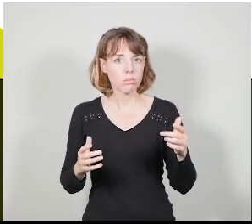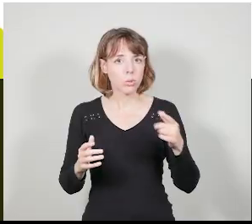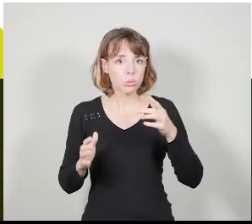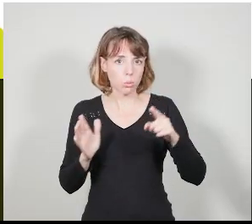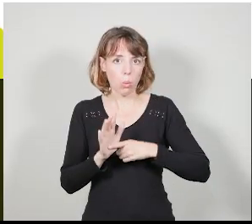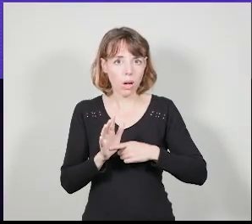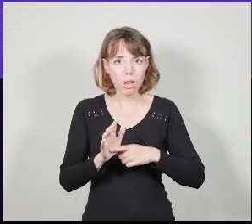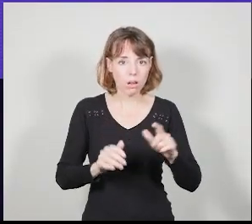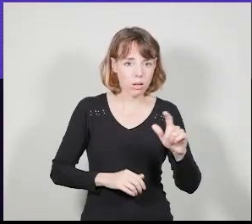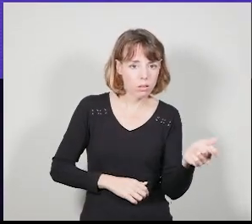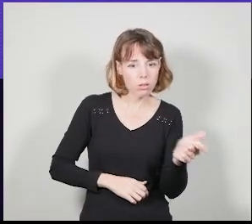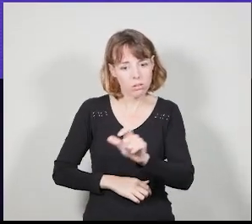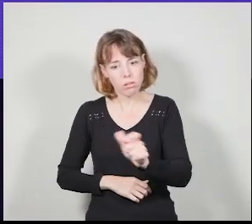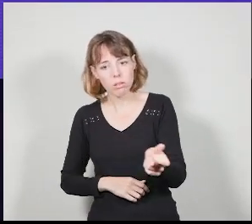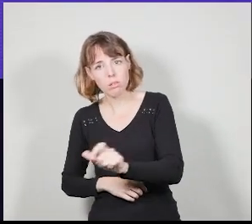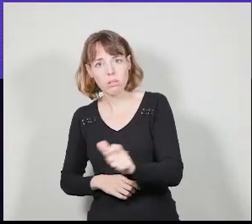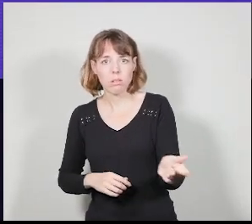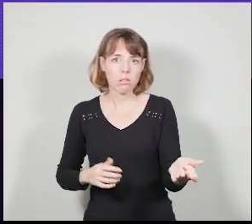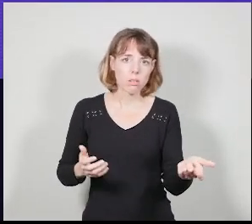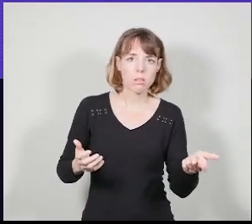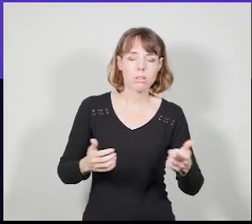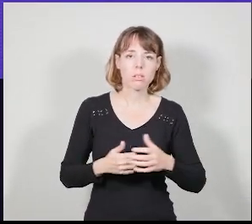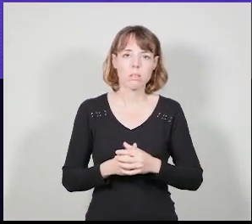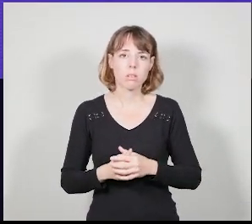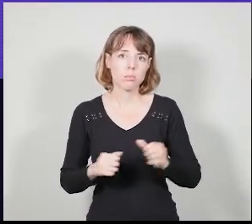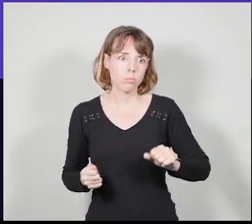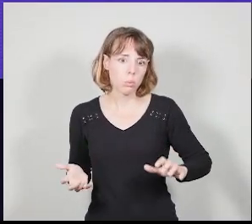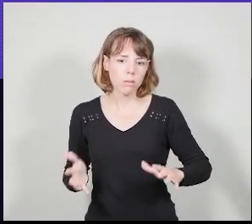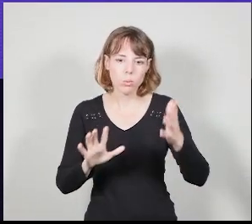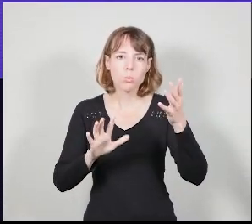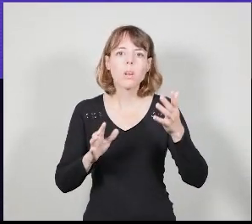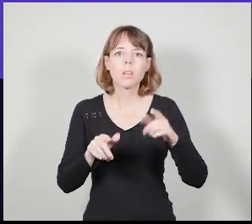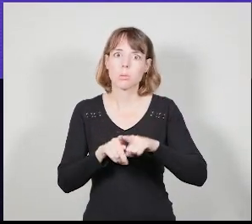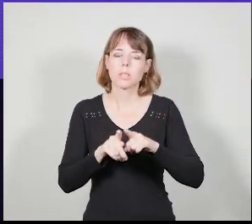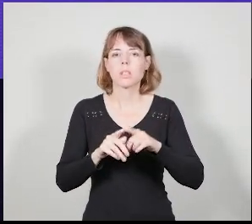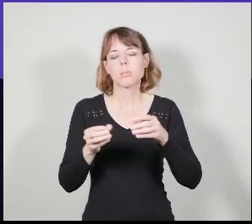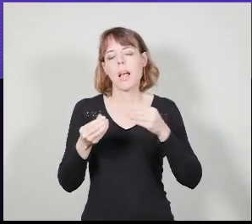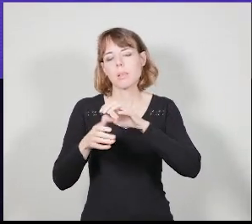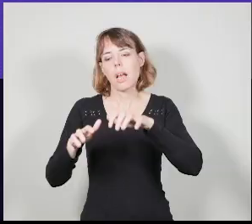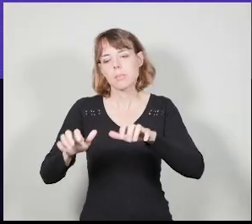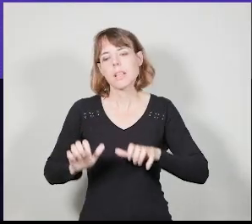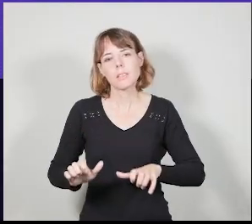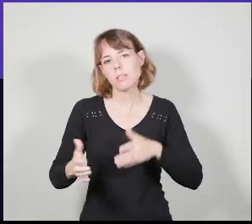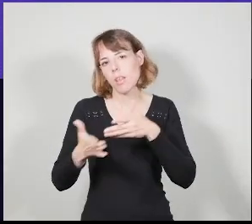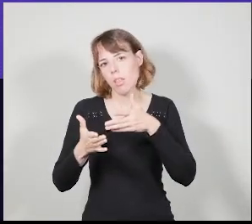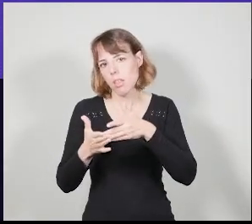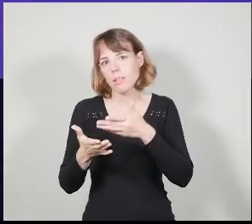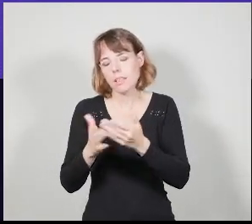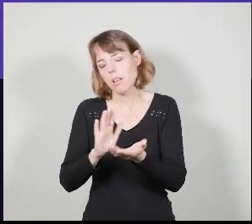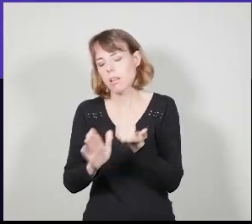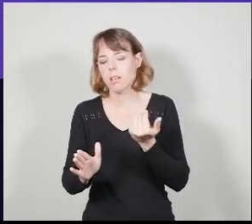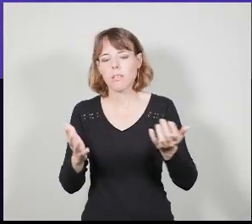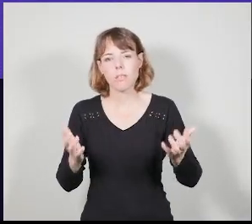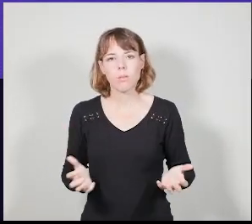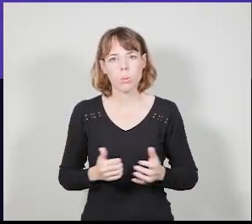attentes différentes, ou de manière évolutive, et essayer de faire sauter les freins administratifs dans justement cette modularité qui correspond plus à la